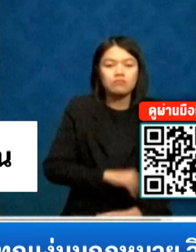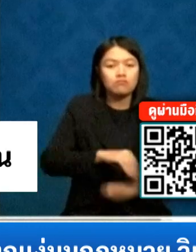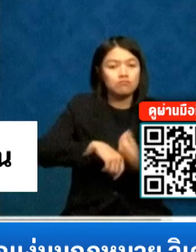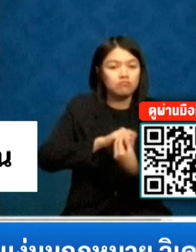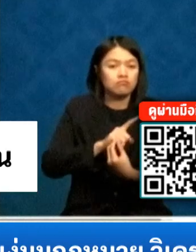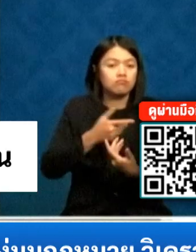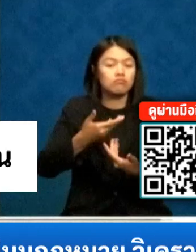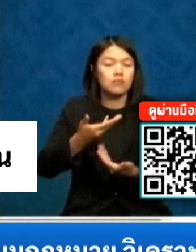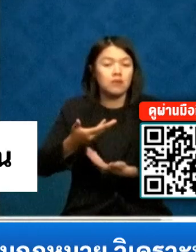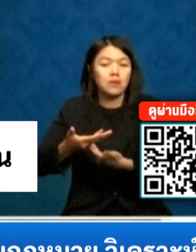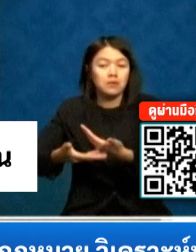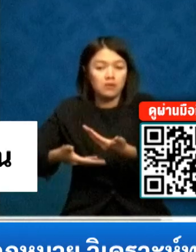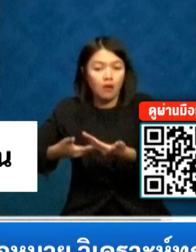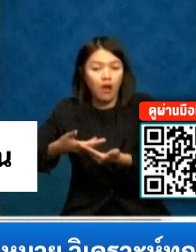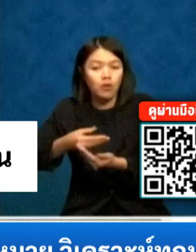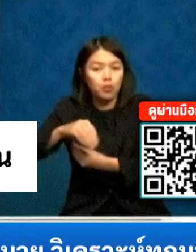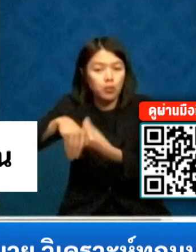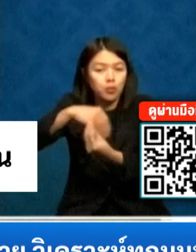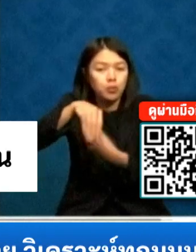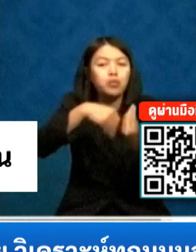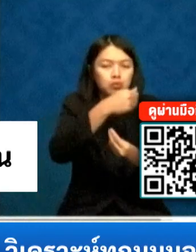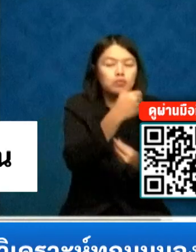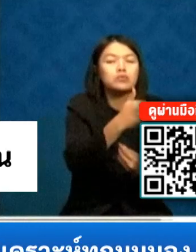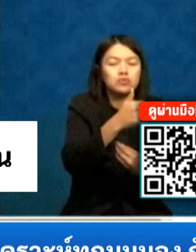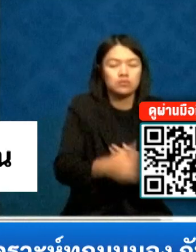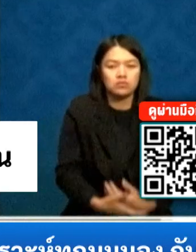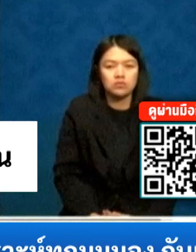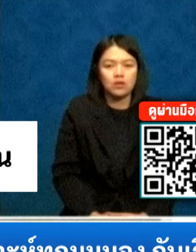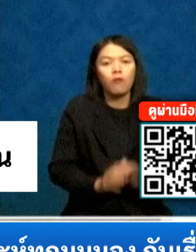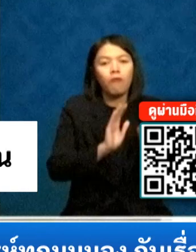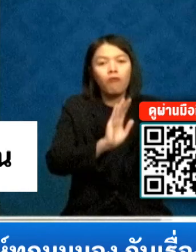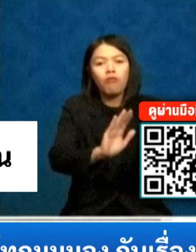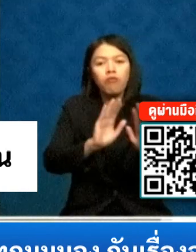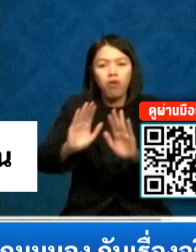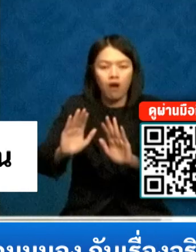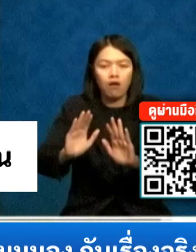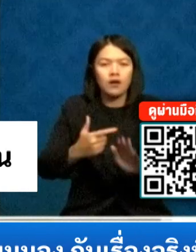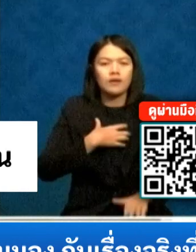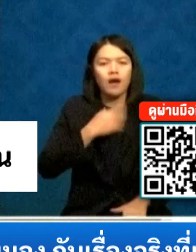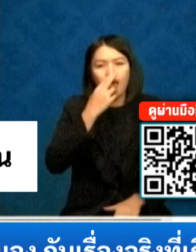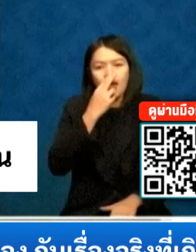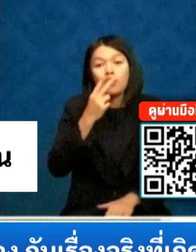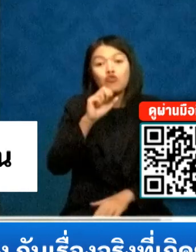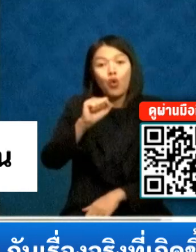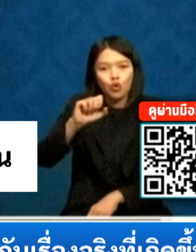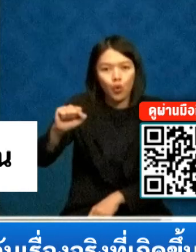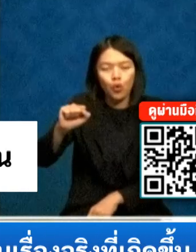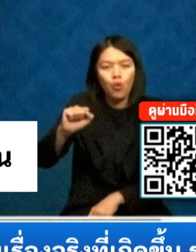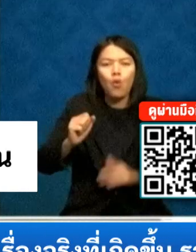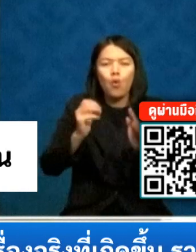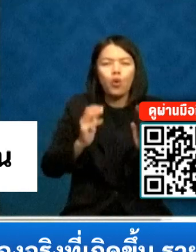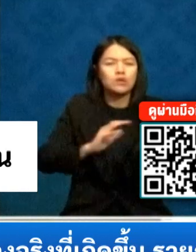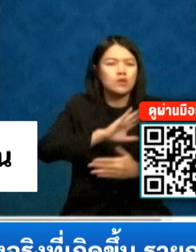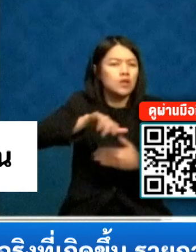ในตลาดมันจะได้ดีขึ้นผมฝากจริงๆผมอยากเห็นเพื่อนผู้แทนราษฎรทุกพรรค